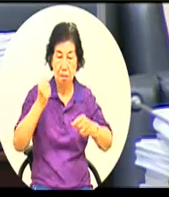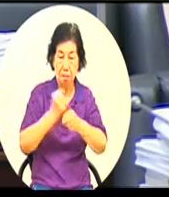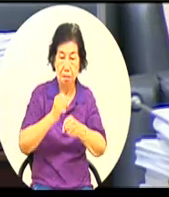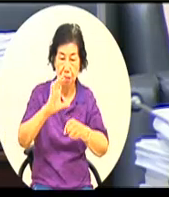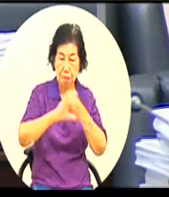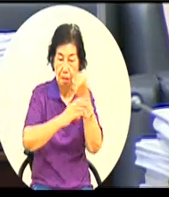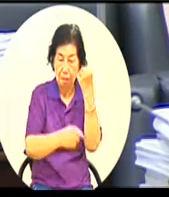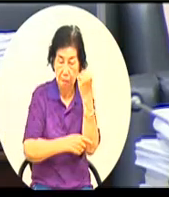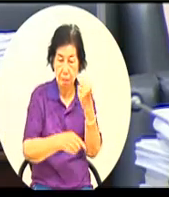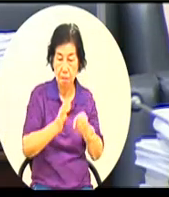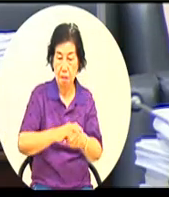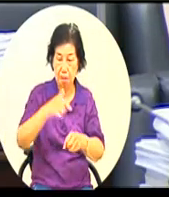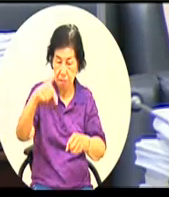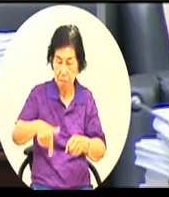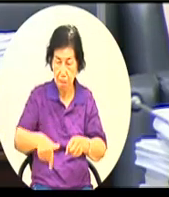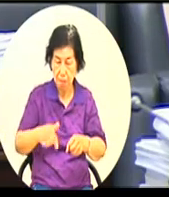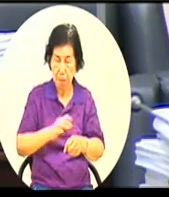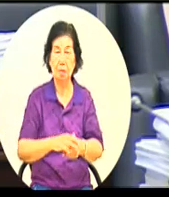劳检处